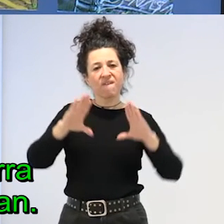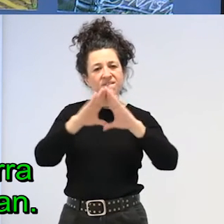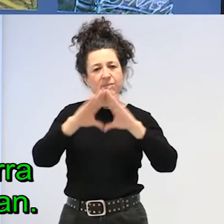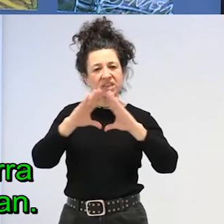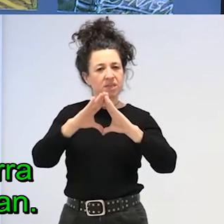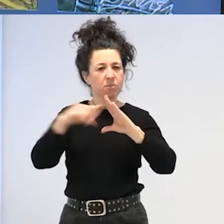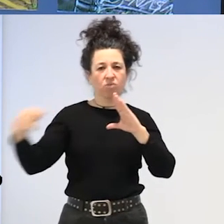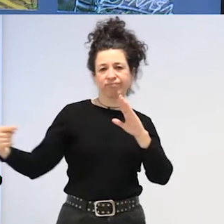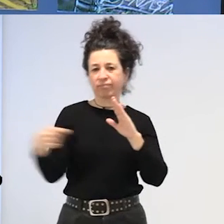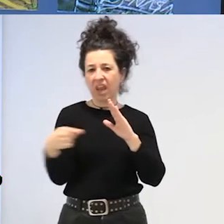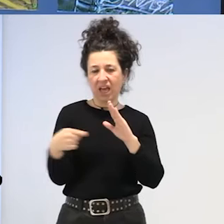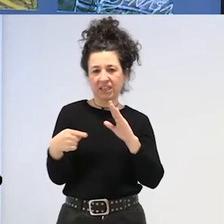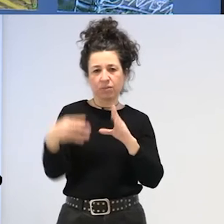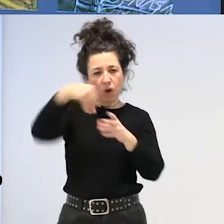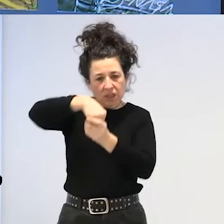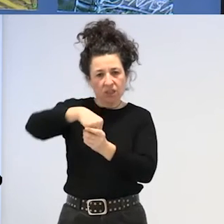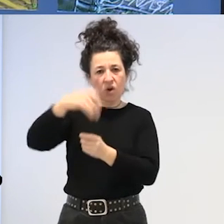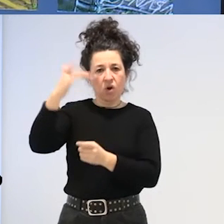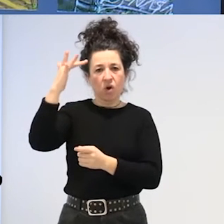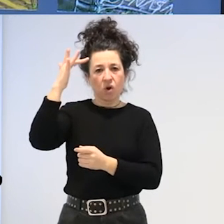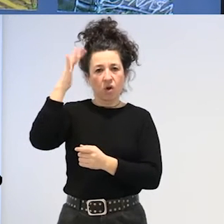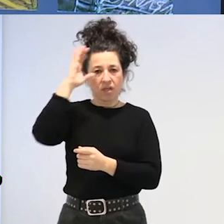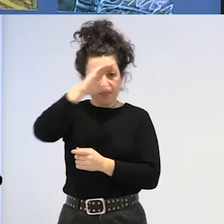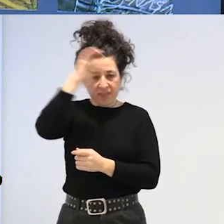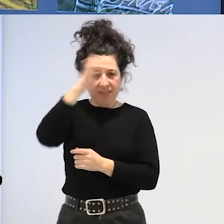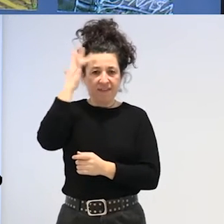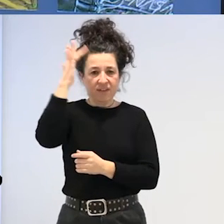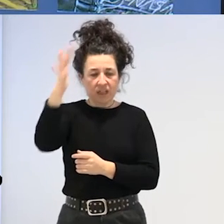bere zientzia fikzioa. Zientzia fikzio zoragarria da, baina